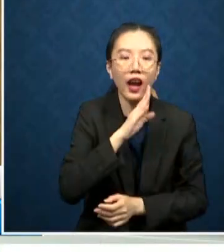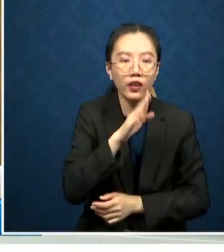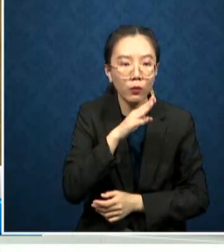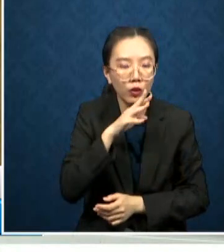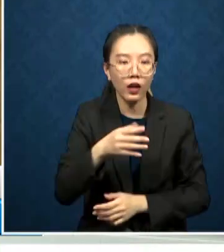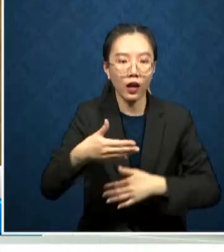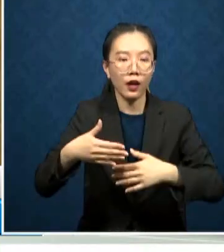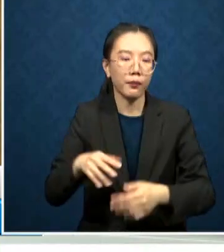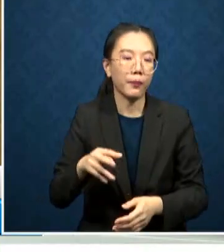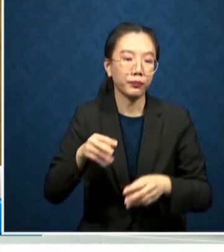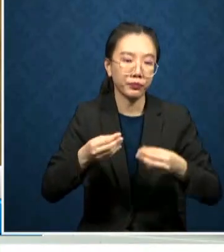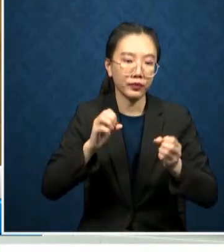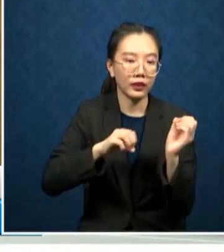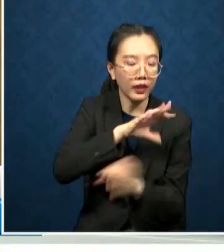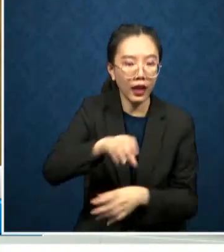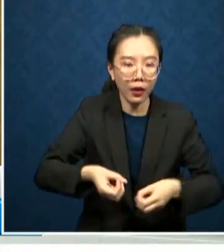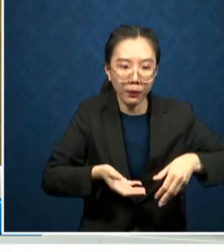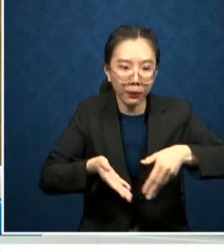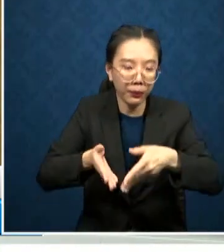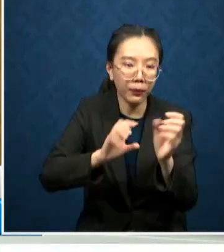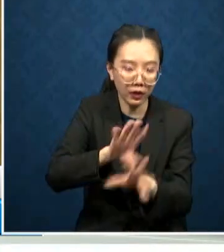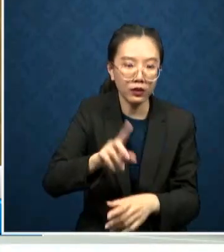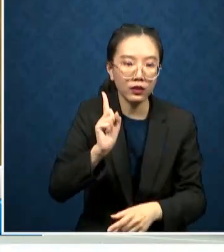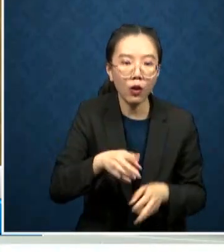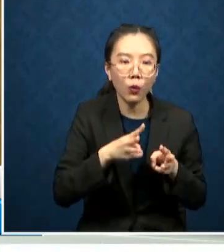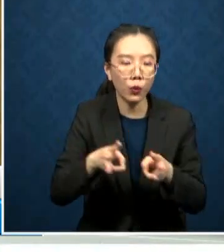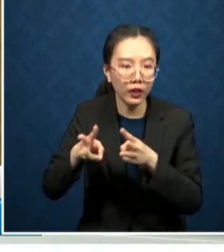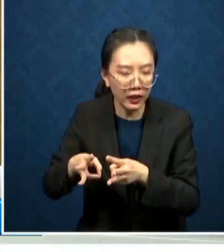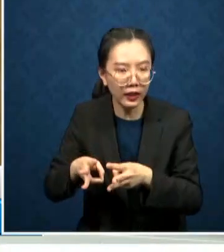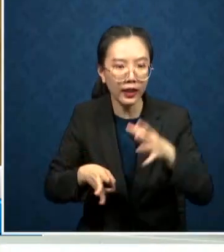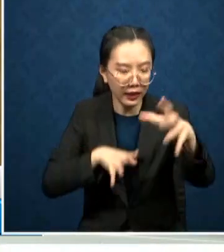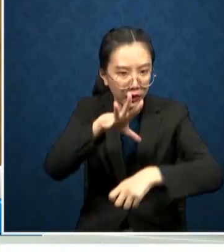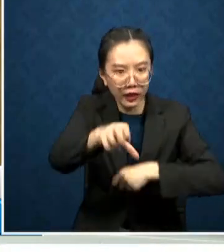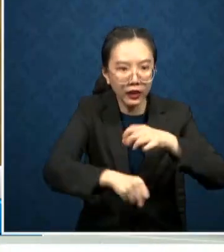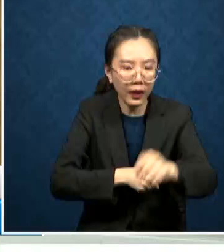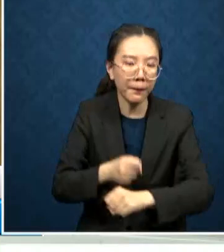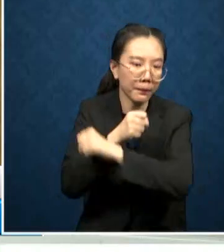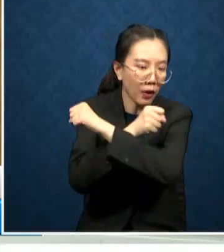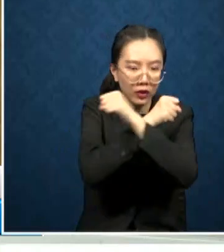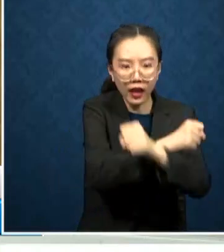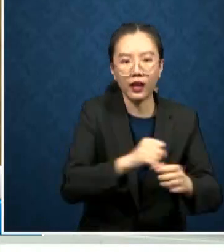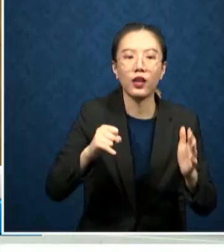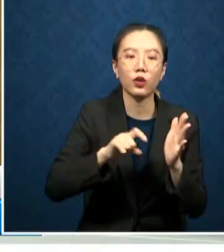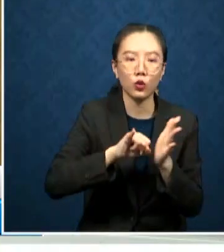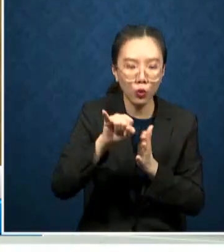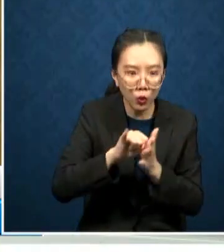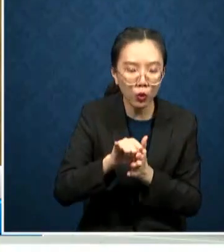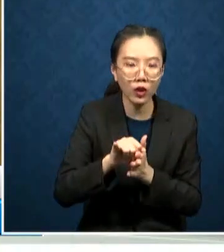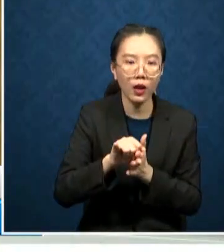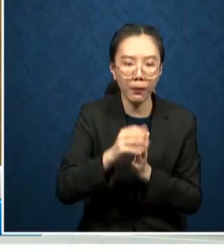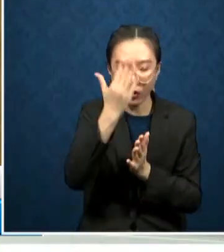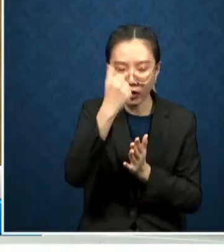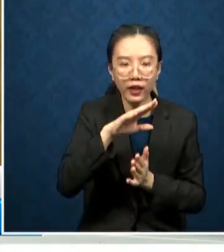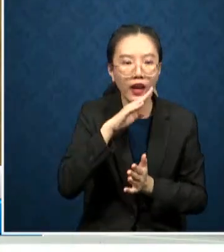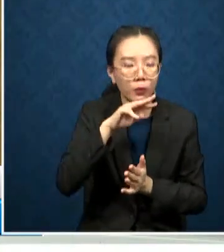ก็ต้องมีมาตรการในการจัดเก็บและทำลายอย่างถูกวิธีรวมทั้งต้องมีเครื่องมือป้องกันที่ปากแม่น้ำที่จะไหลออกสู่